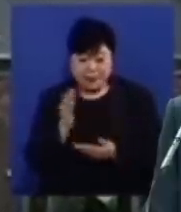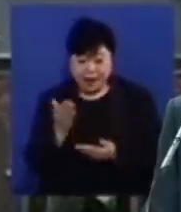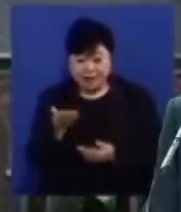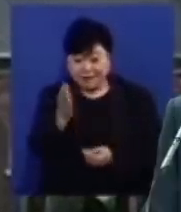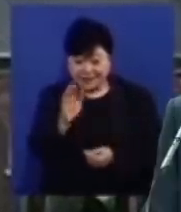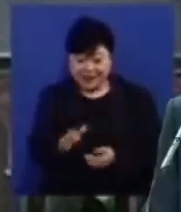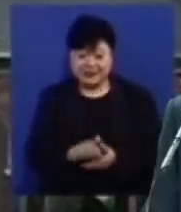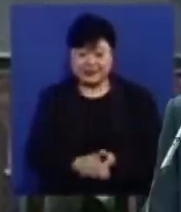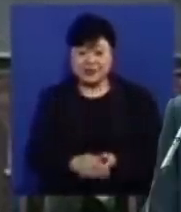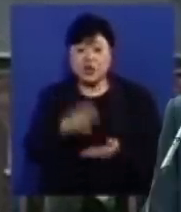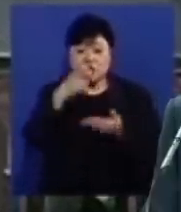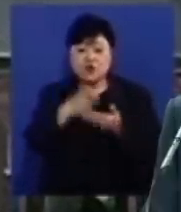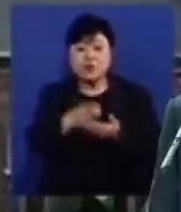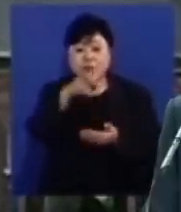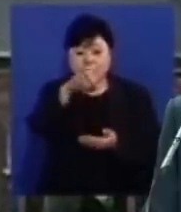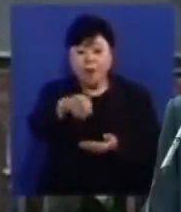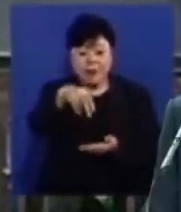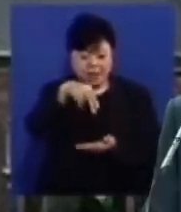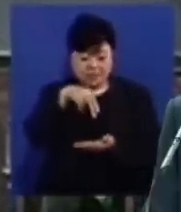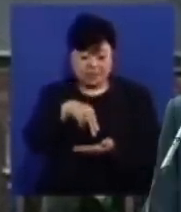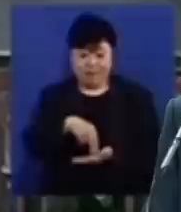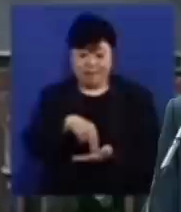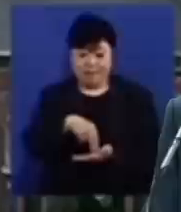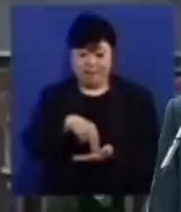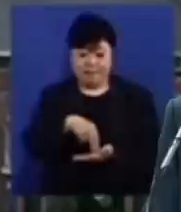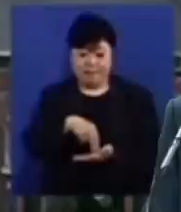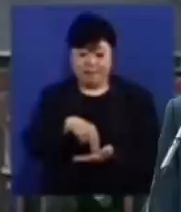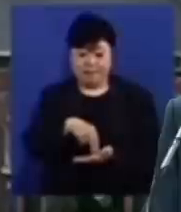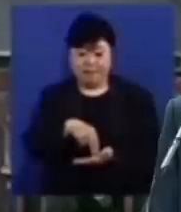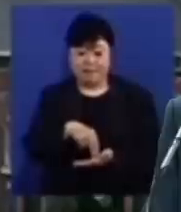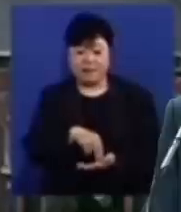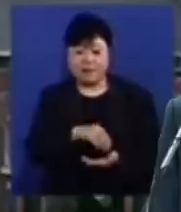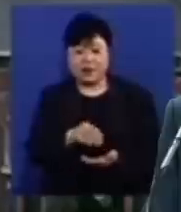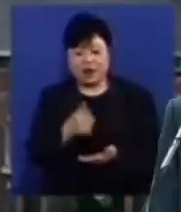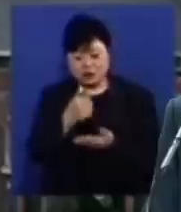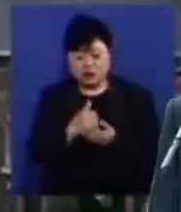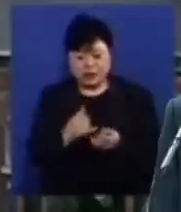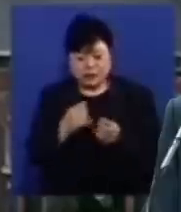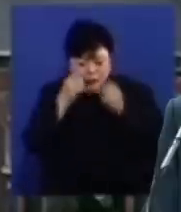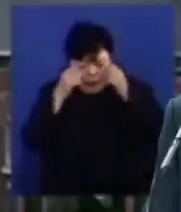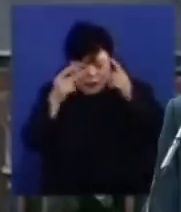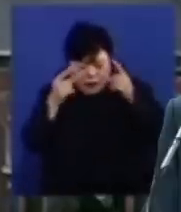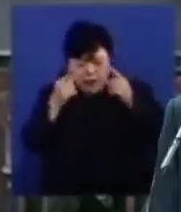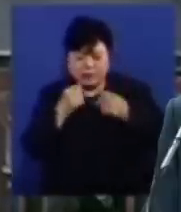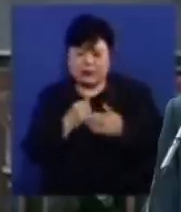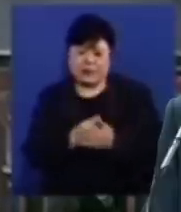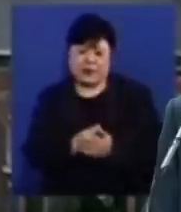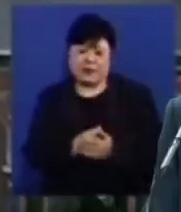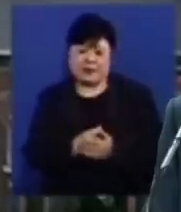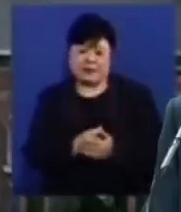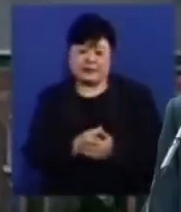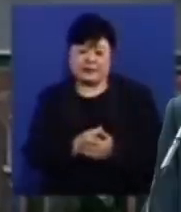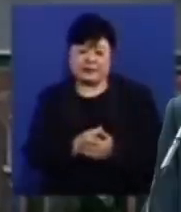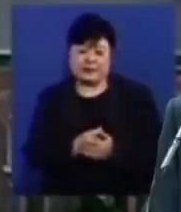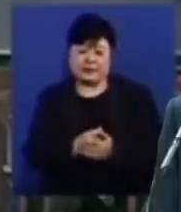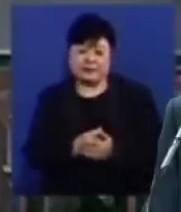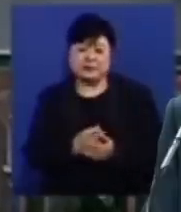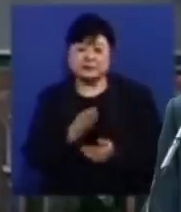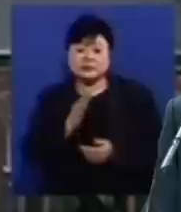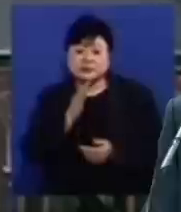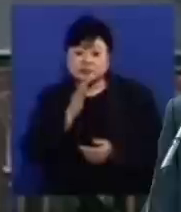그런데 율법 앞에 서서 얼마나 우리가 죄인인 것을 깨닫기 때문에